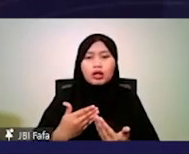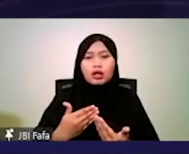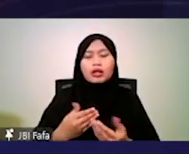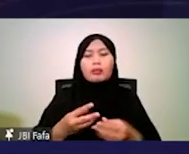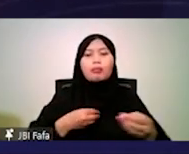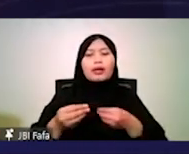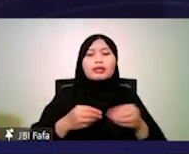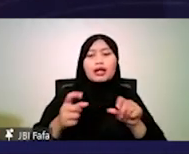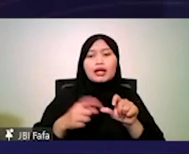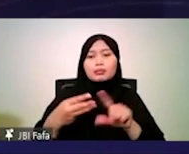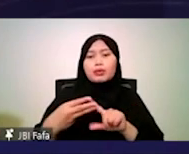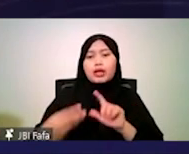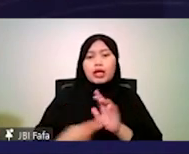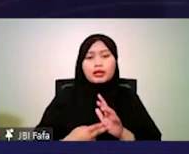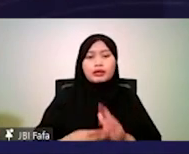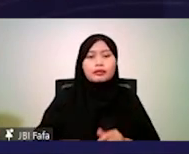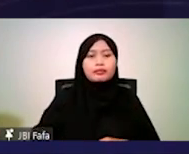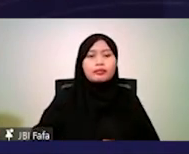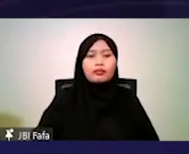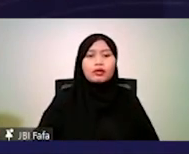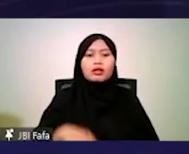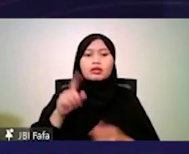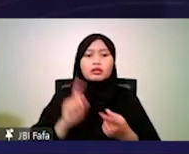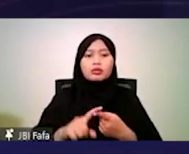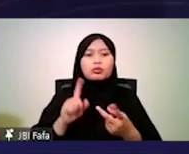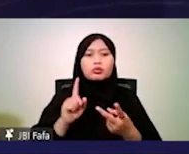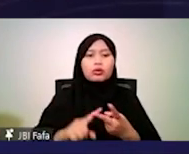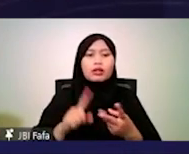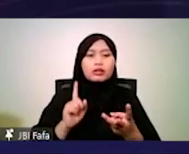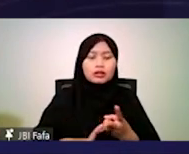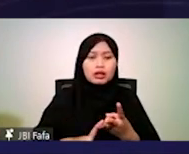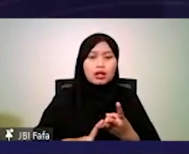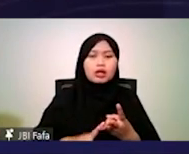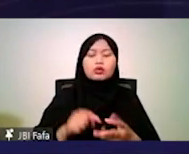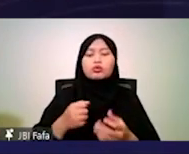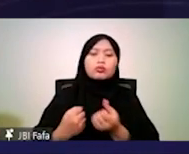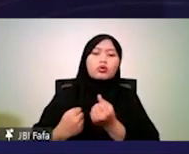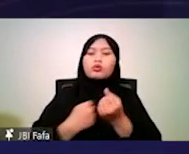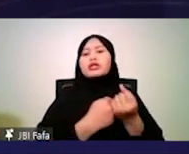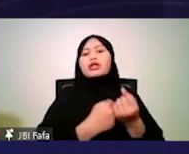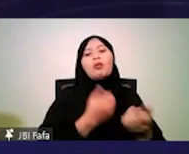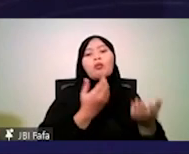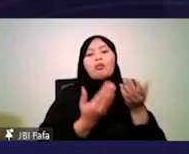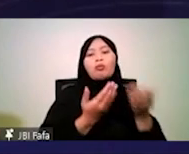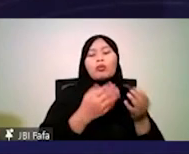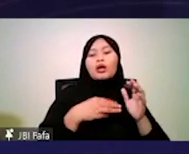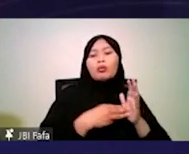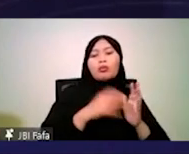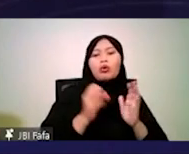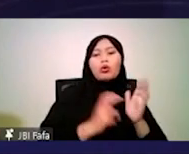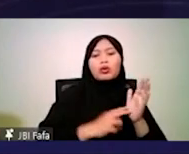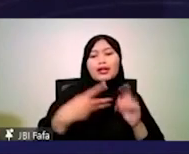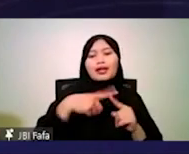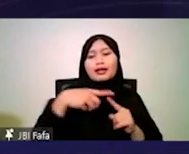sekunder jadi 123 disanalah proste belinya moneter tetapi tentu saja kita